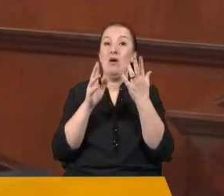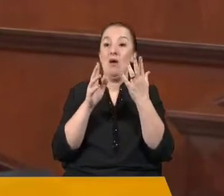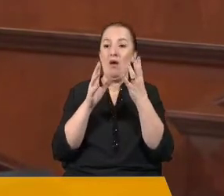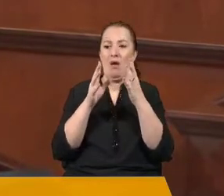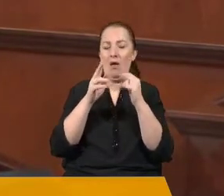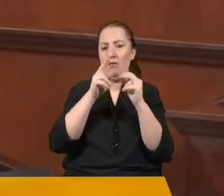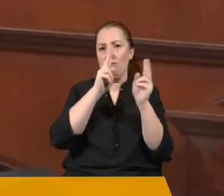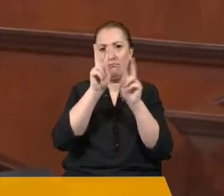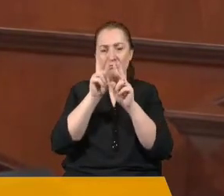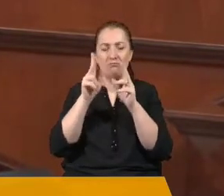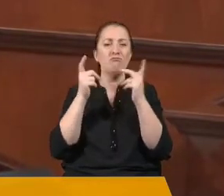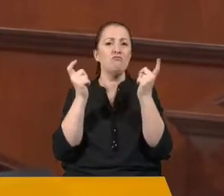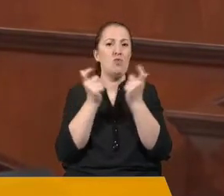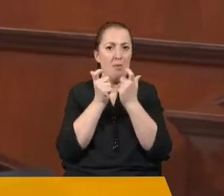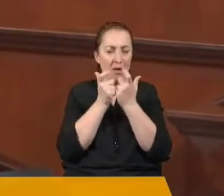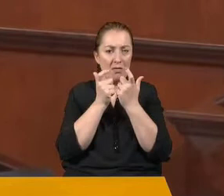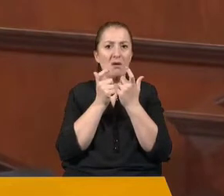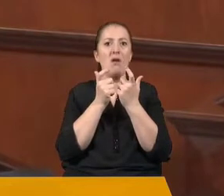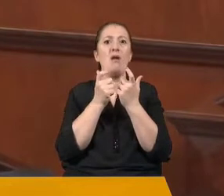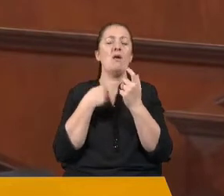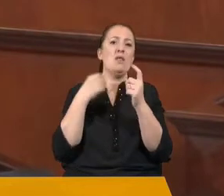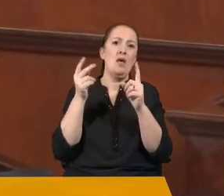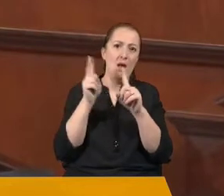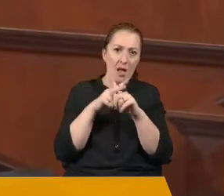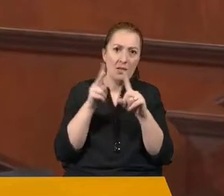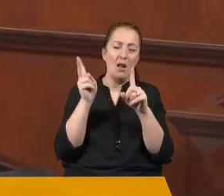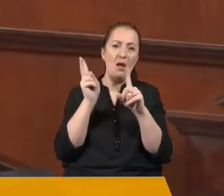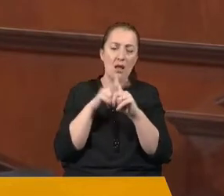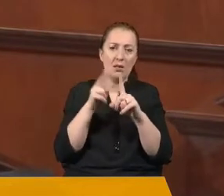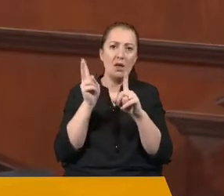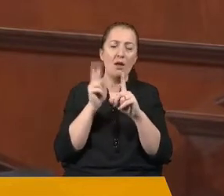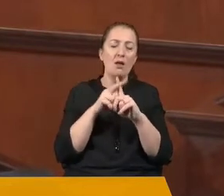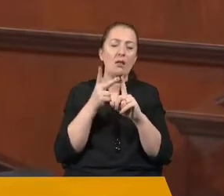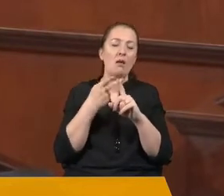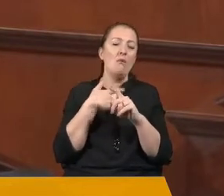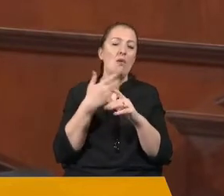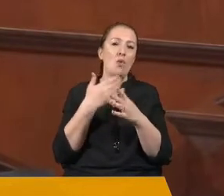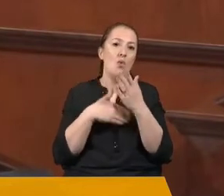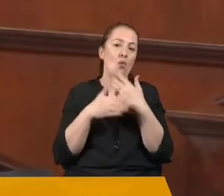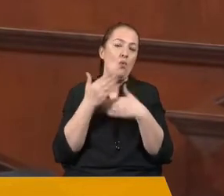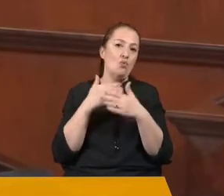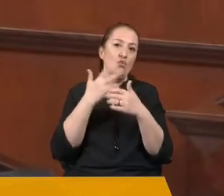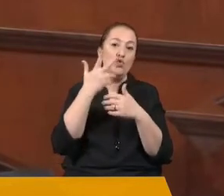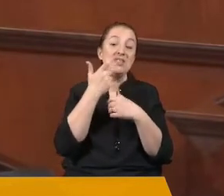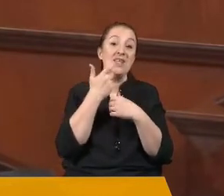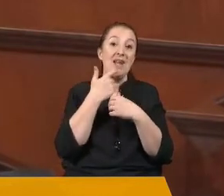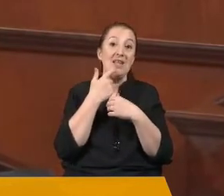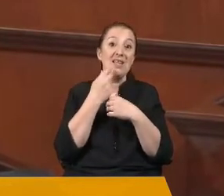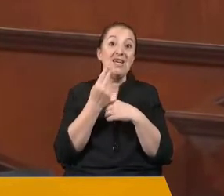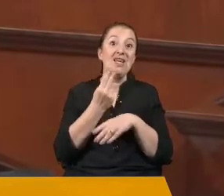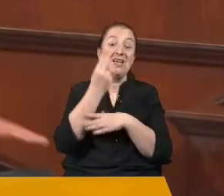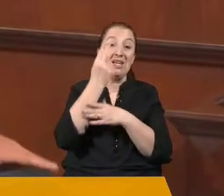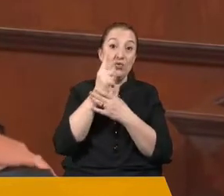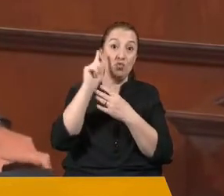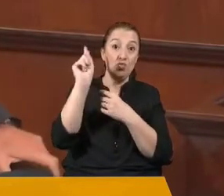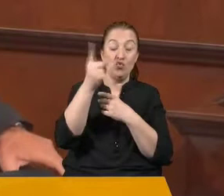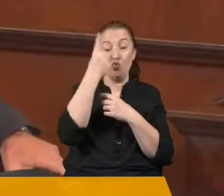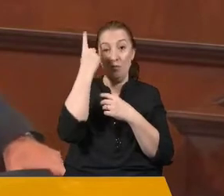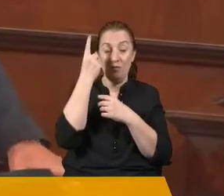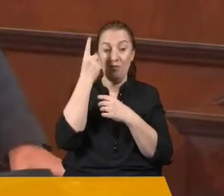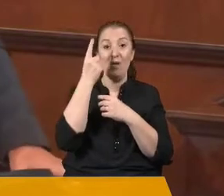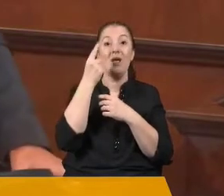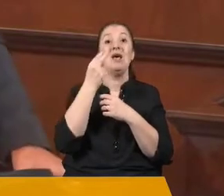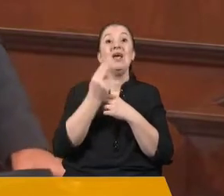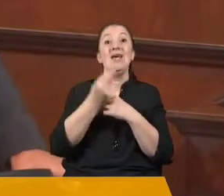toplantılarına katılmaktan ben yoruldum ve sıkıldım Sayın Genel Müdürüm. Bakın 3 yılda 7 olağanüstü, 7 de